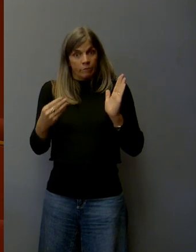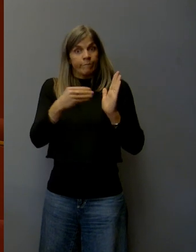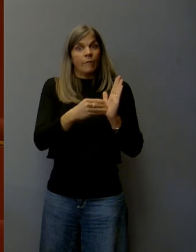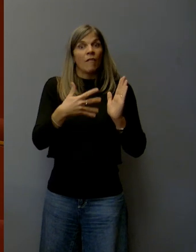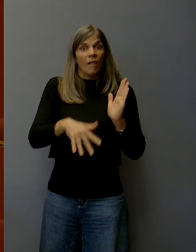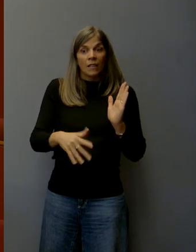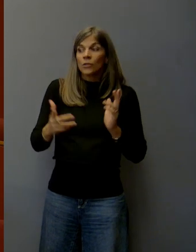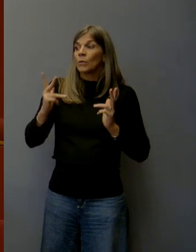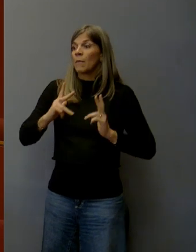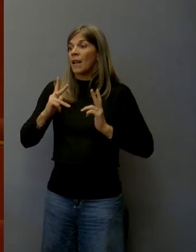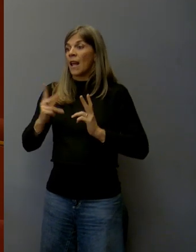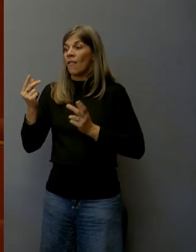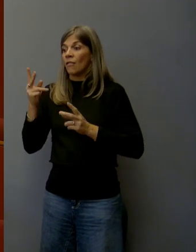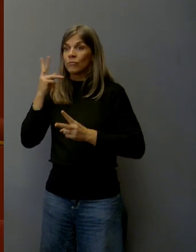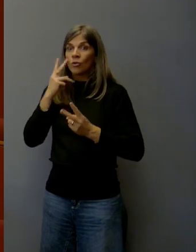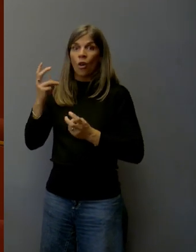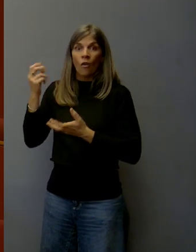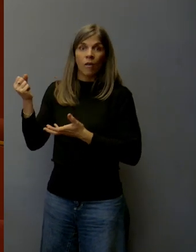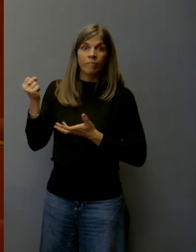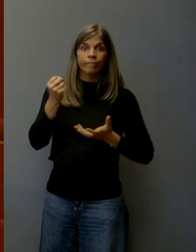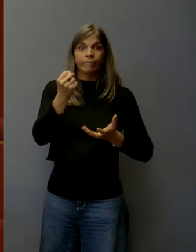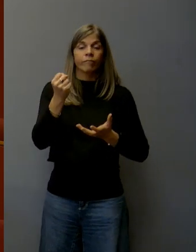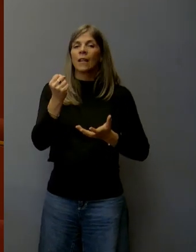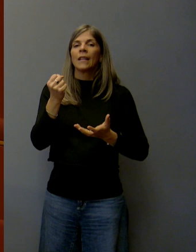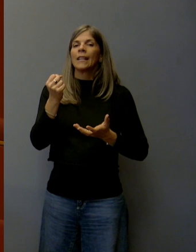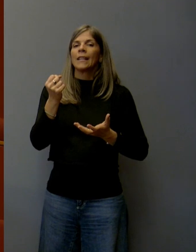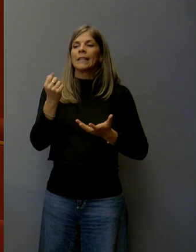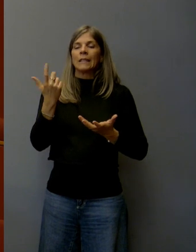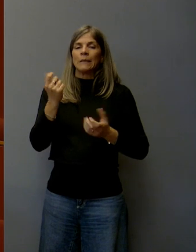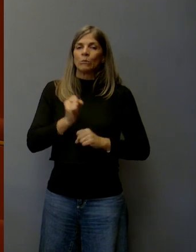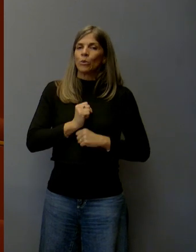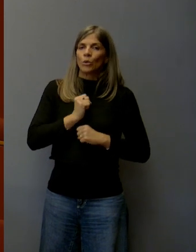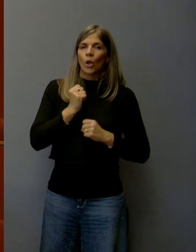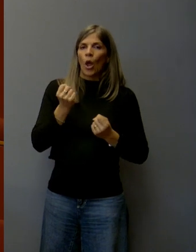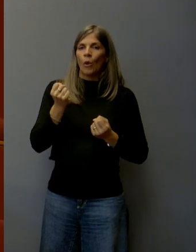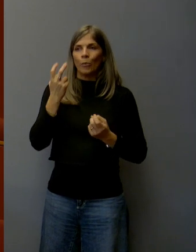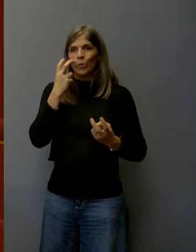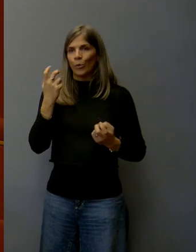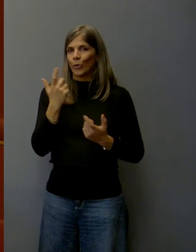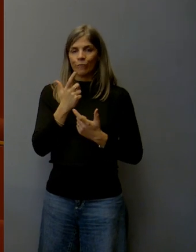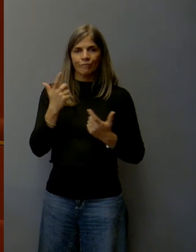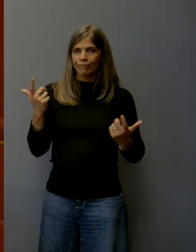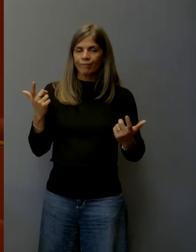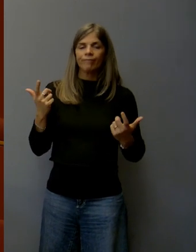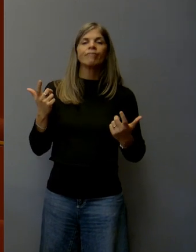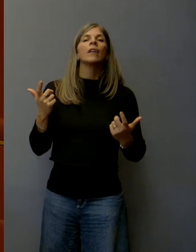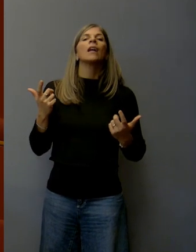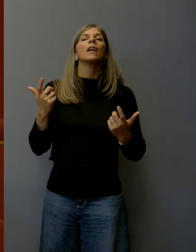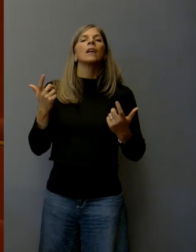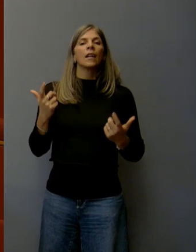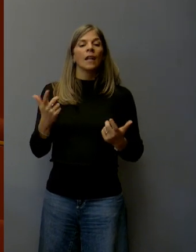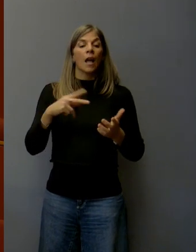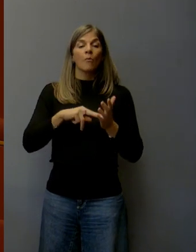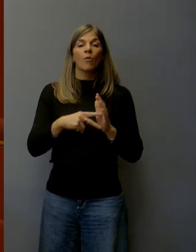realizzare queste queste quest'opera Purtroppo non è stata accolta la richiesta e quindi oggi